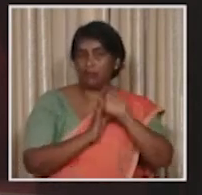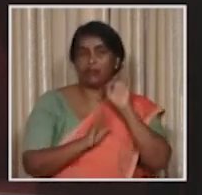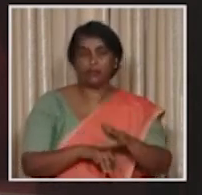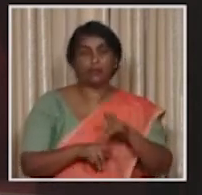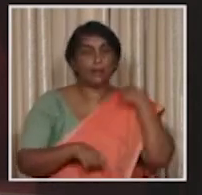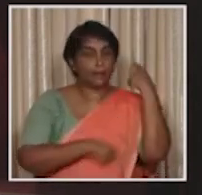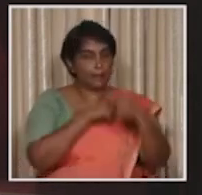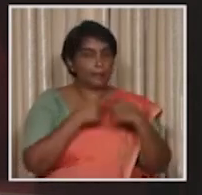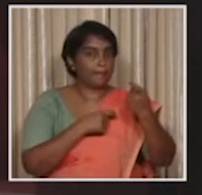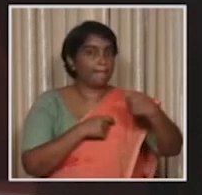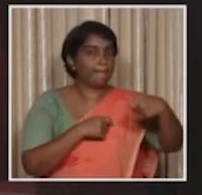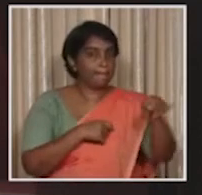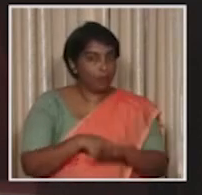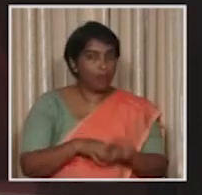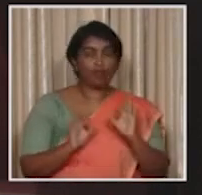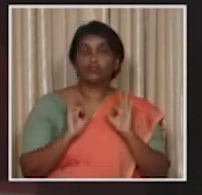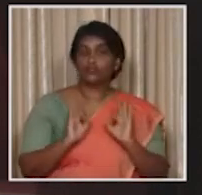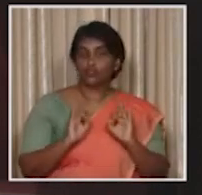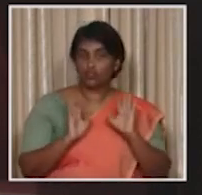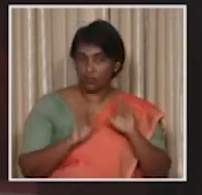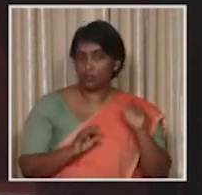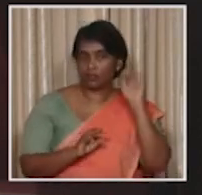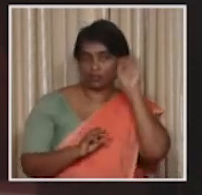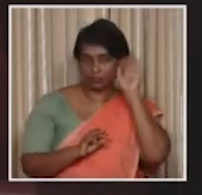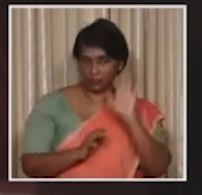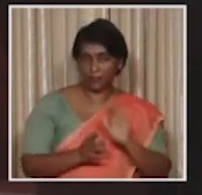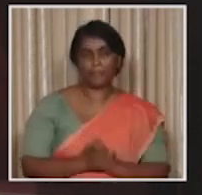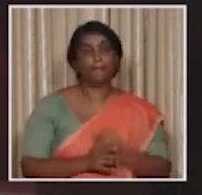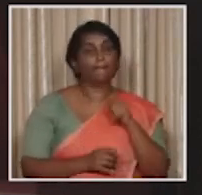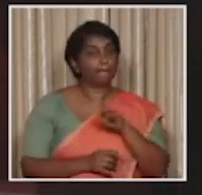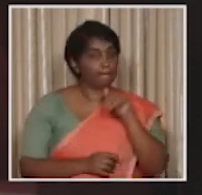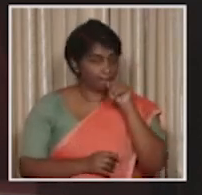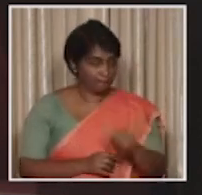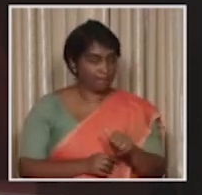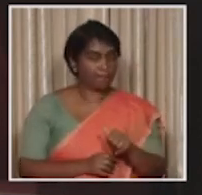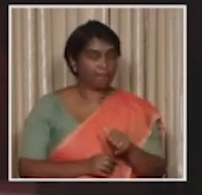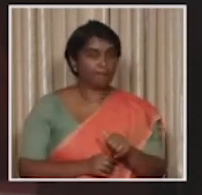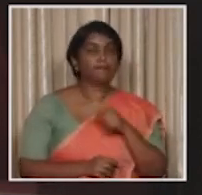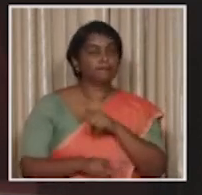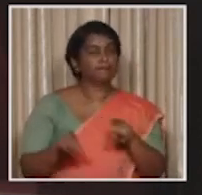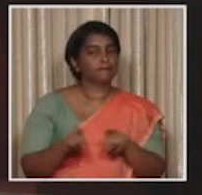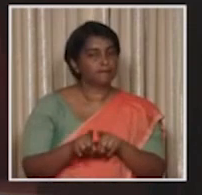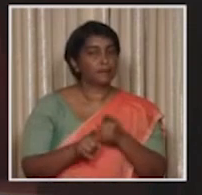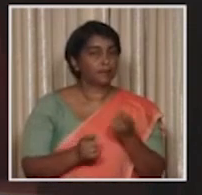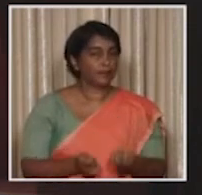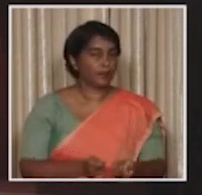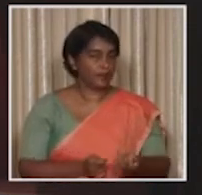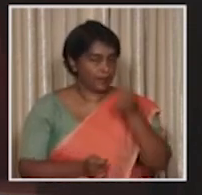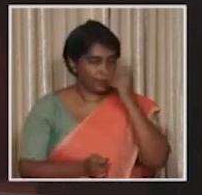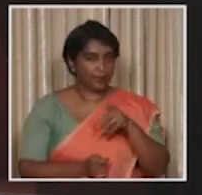යන්ත්‍ර මිලදී ගැනීමේ සූදානමක් තිබෙන බව වාර්තා වෙනවා. මේ සත්‍යයක්ද? එසේනම් අධික වියදමක්